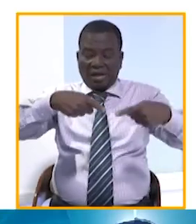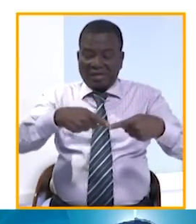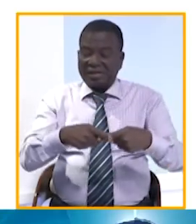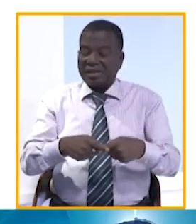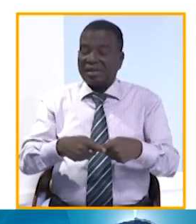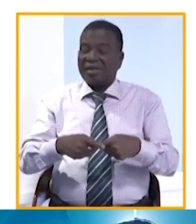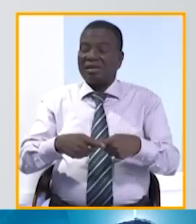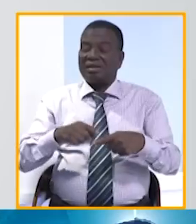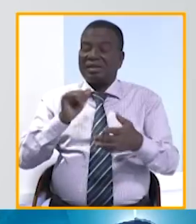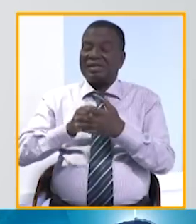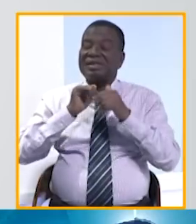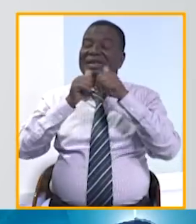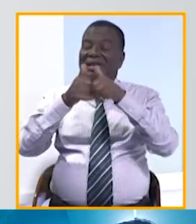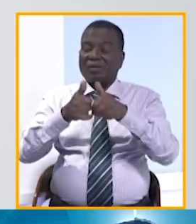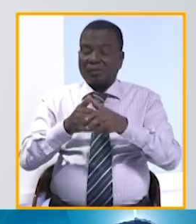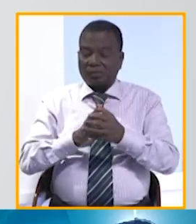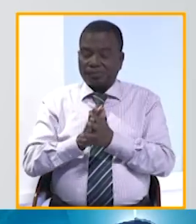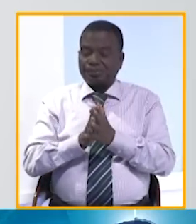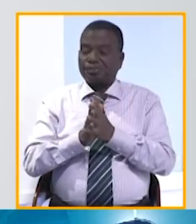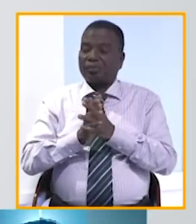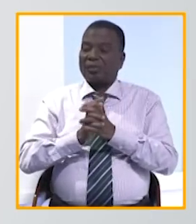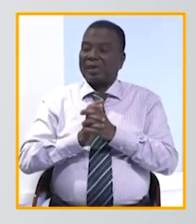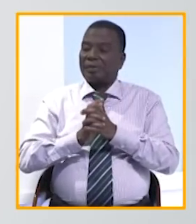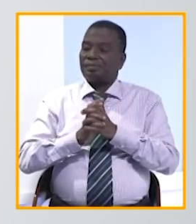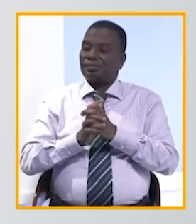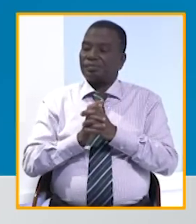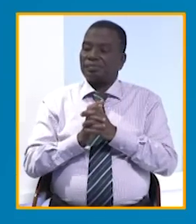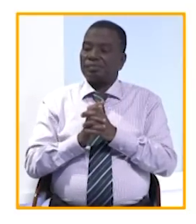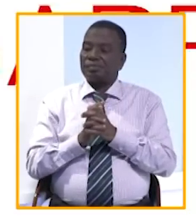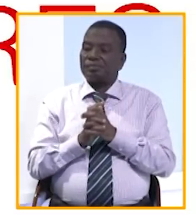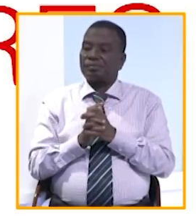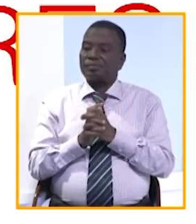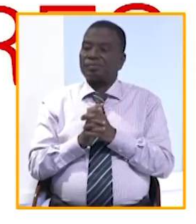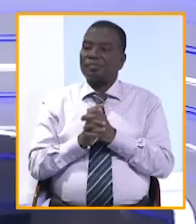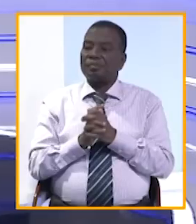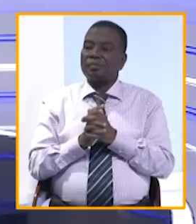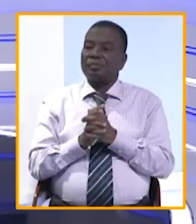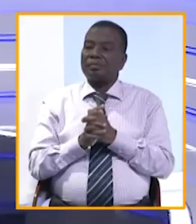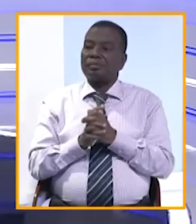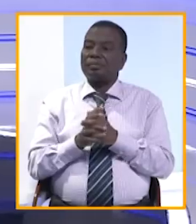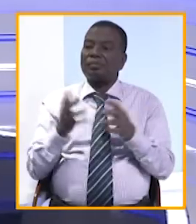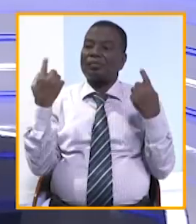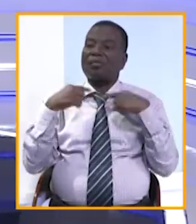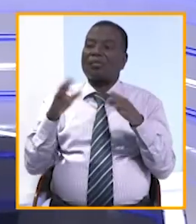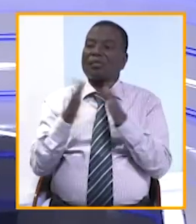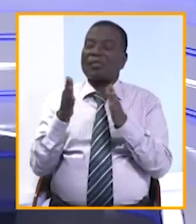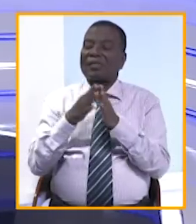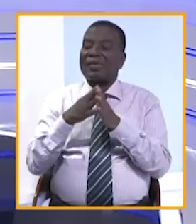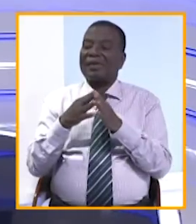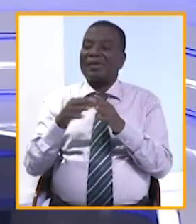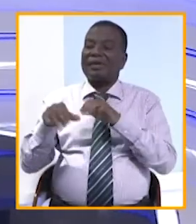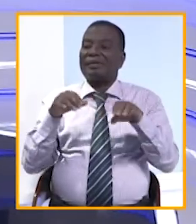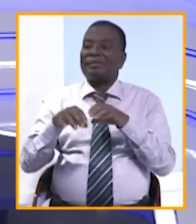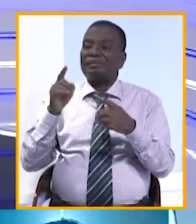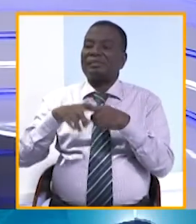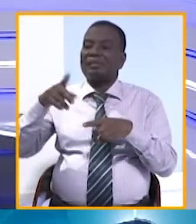866 247 doses du 1er mars 2021 au 26 novembre 2022. Au cours d'une réunion qui s'est tenue dans la